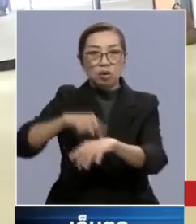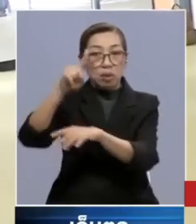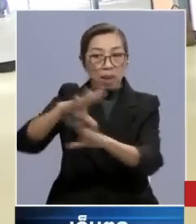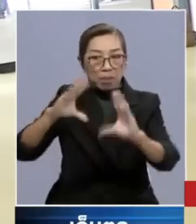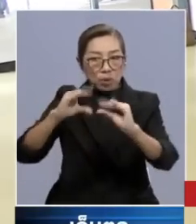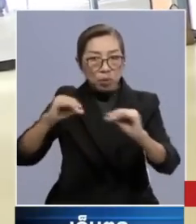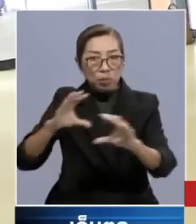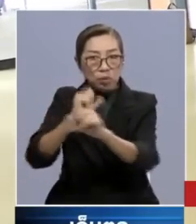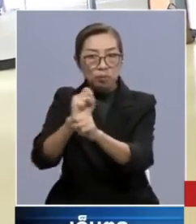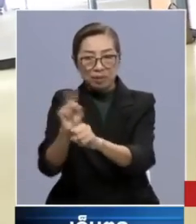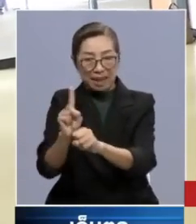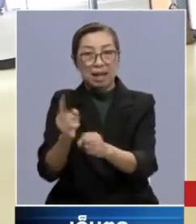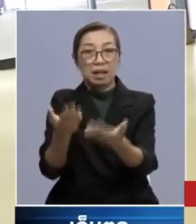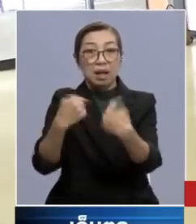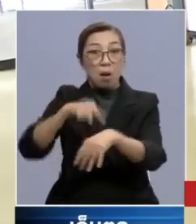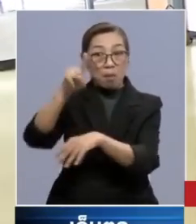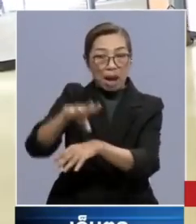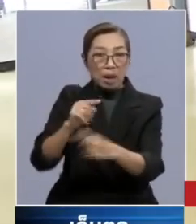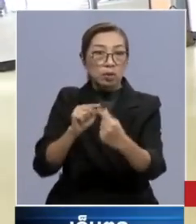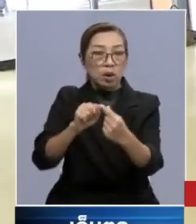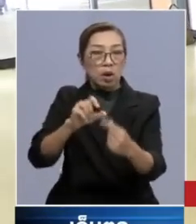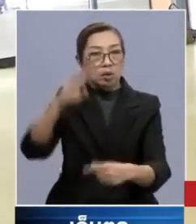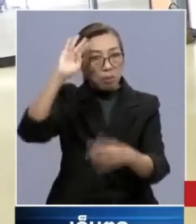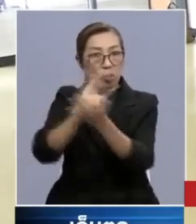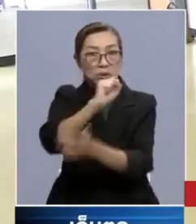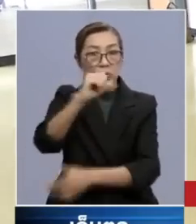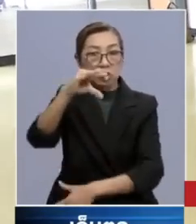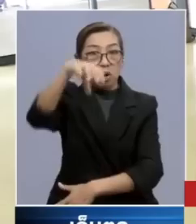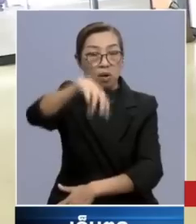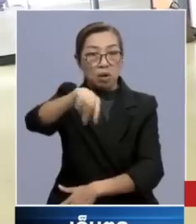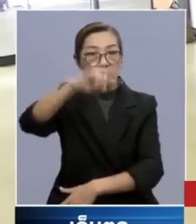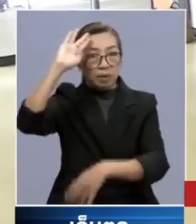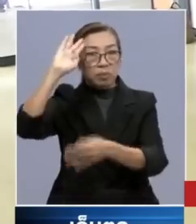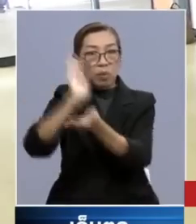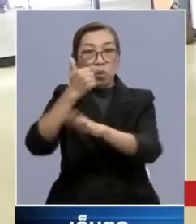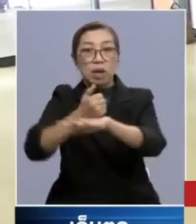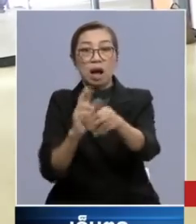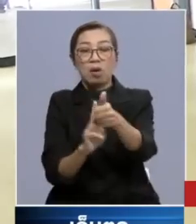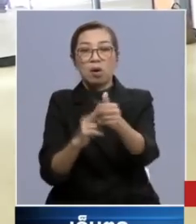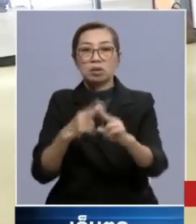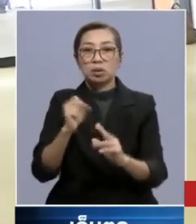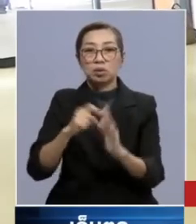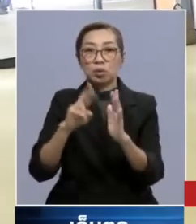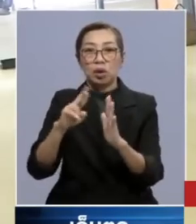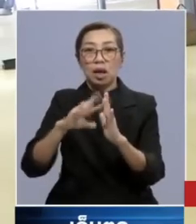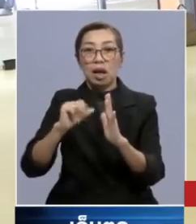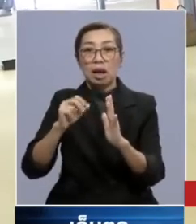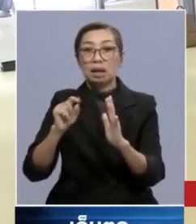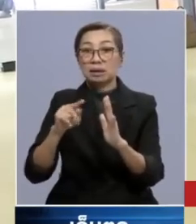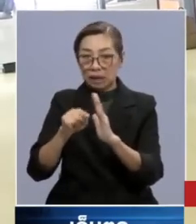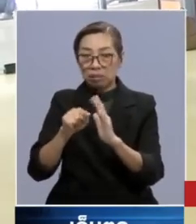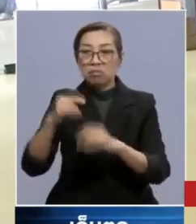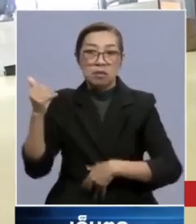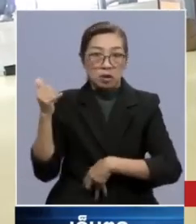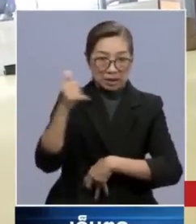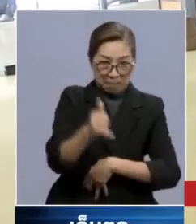นี้นะคะและอีกอย่างหนึ่งช่วงบ่ายวันนี้ที่สโมสรตำรวจแห่งนี้รองผู้บัญชาการตำรวจแห่งชาติพลตำรวจเอกสุรเชษฐ์ก็จะเดินทางมาสอบปากคำพยาน